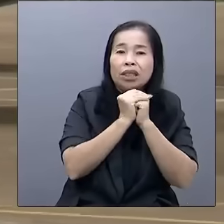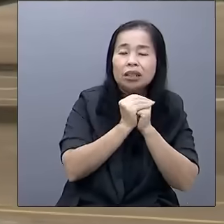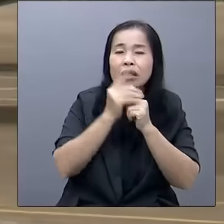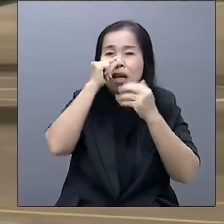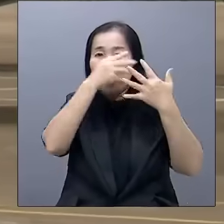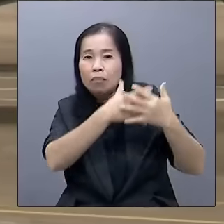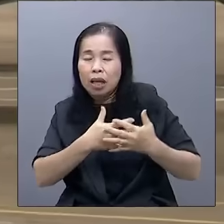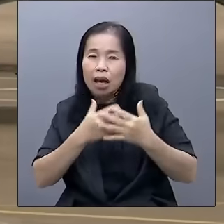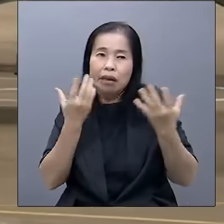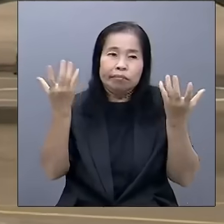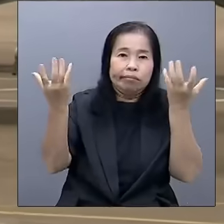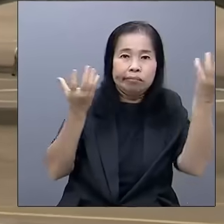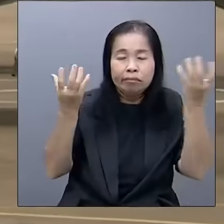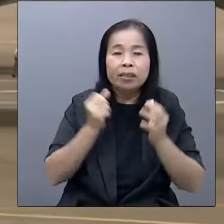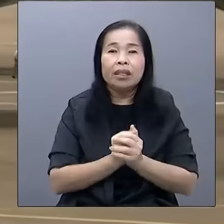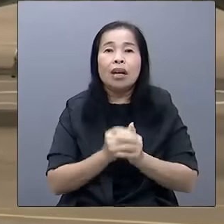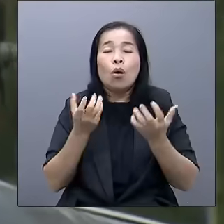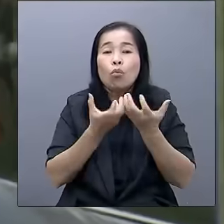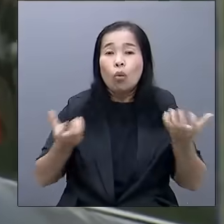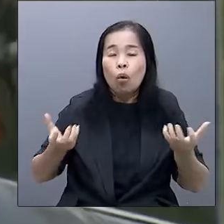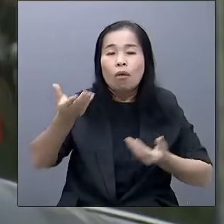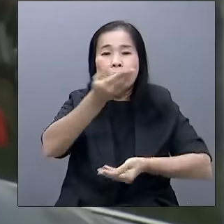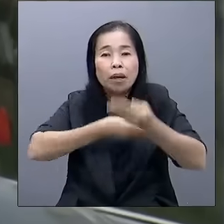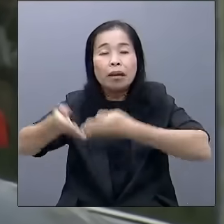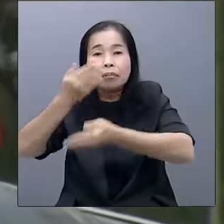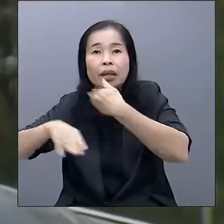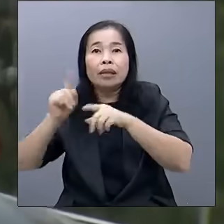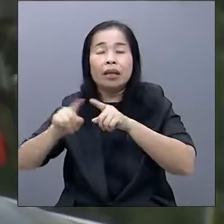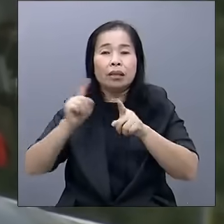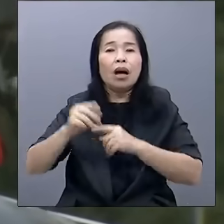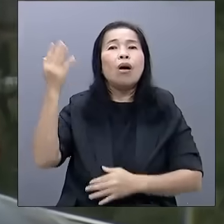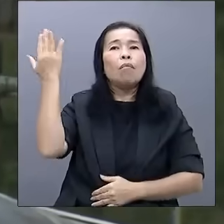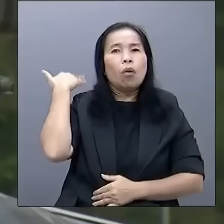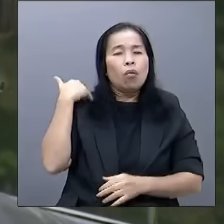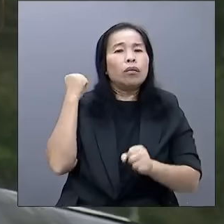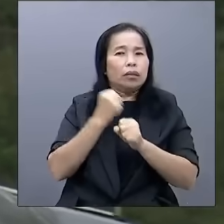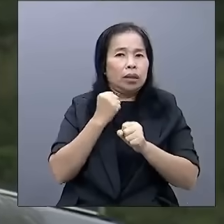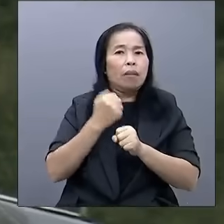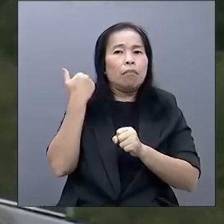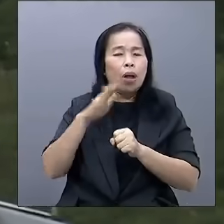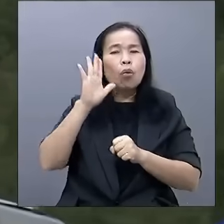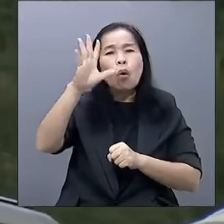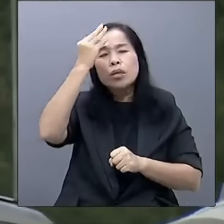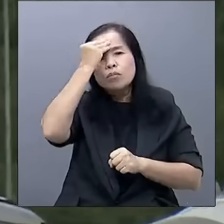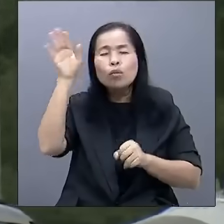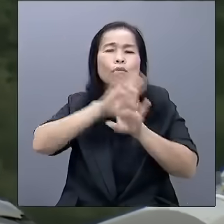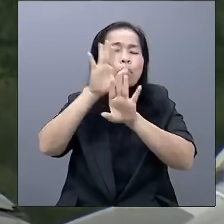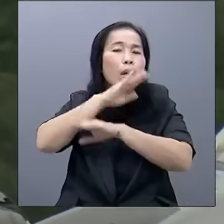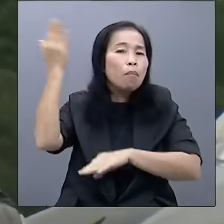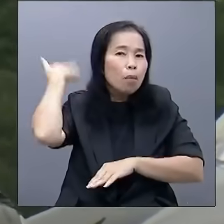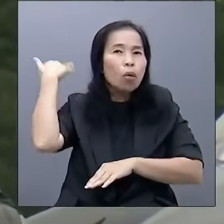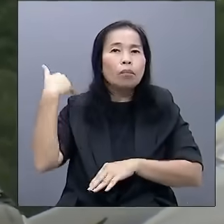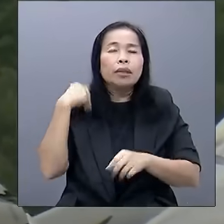ส่วนการแลกเปลี่ยนสินค้ากับอาวุธอดีตเคยนำกุ้งแลกอาวุธผ่านทางญี่ปุ่นในการจัดหาเครื่อง